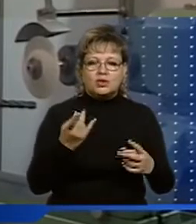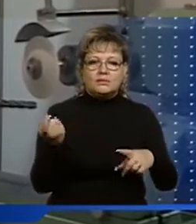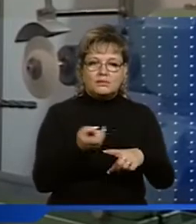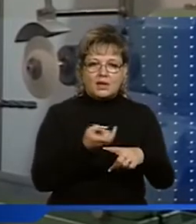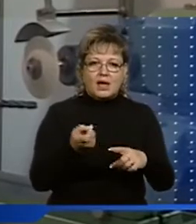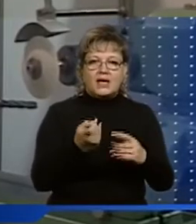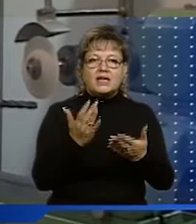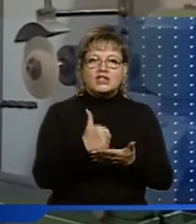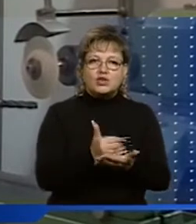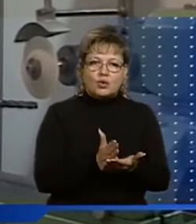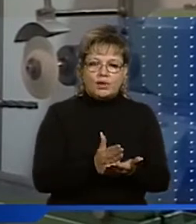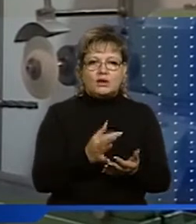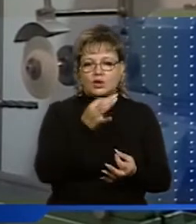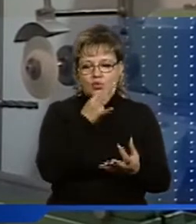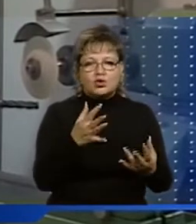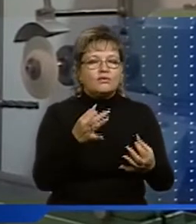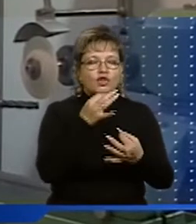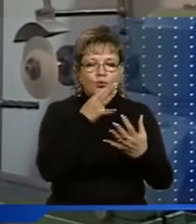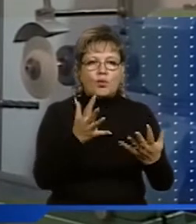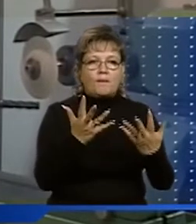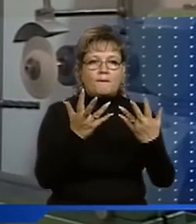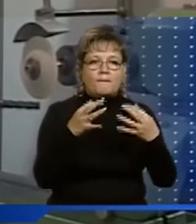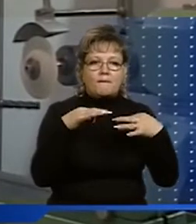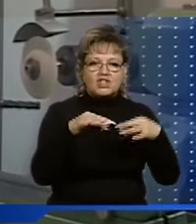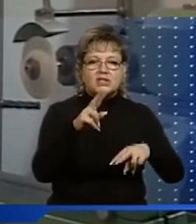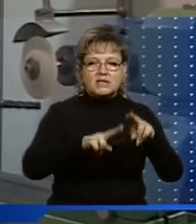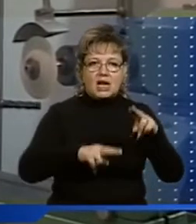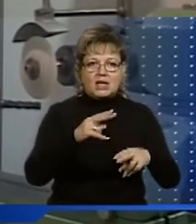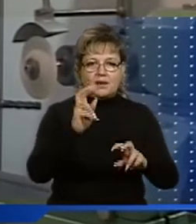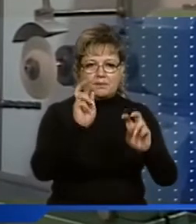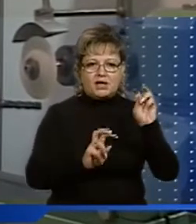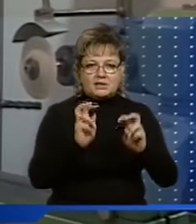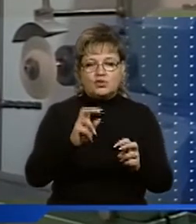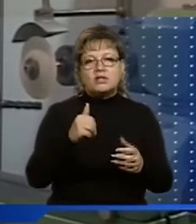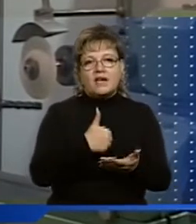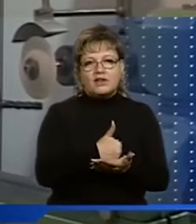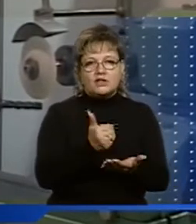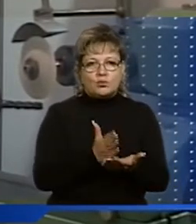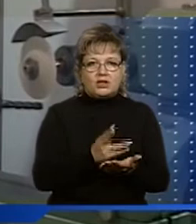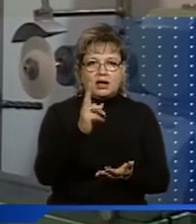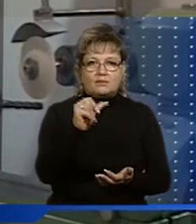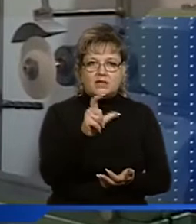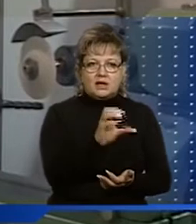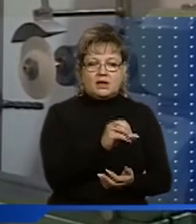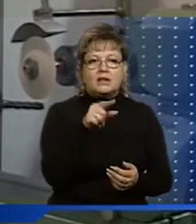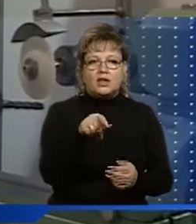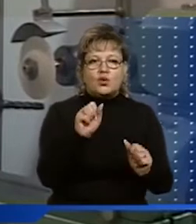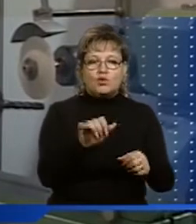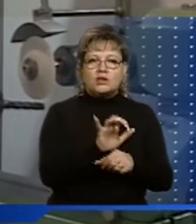осевого инструмента. Он нужен в любом машиностроительном производстве, ну, собственно, в инструментальном цехе. На нем можно